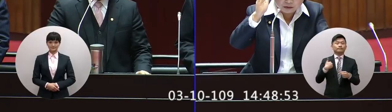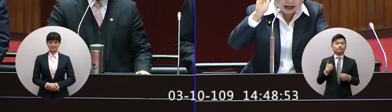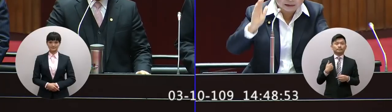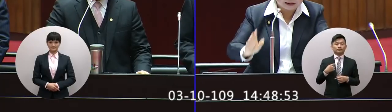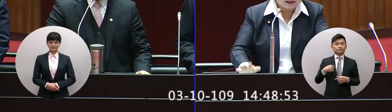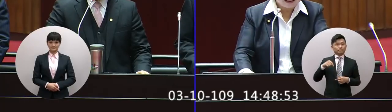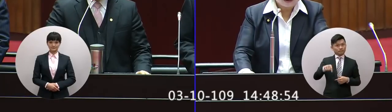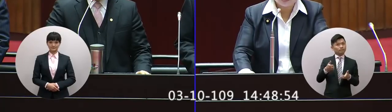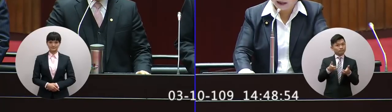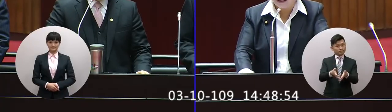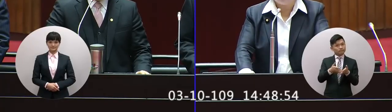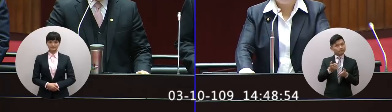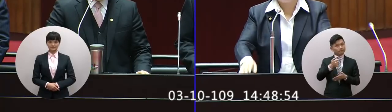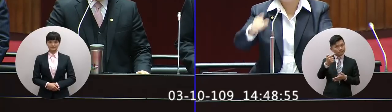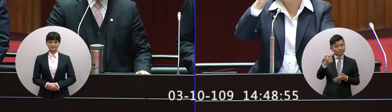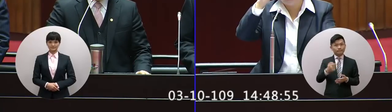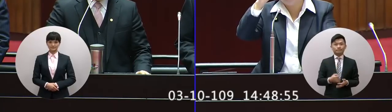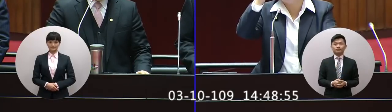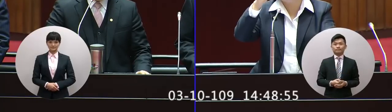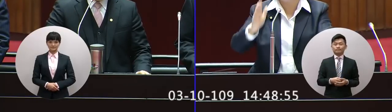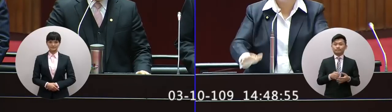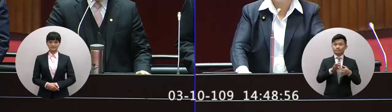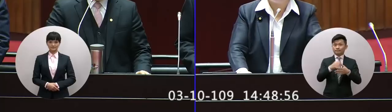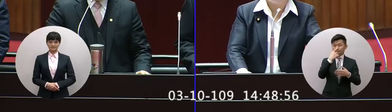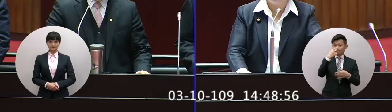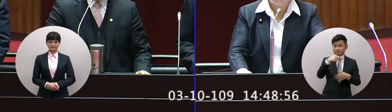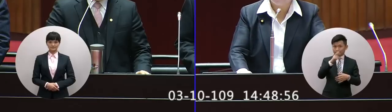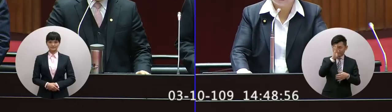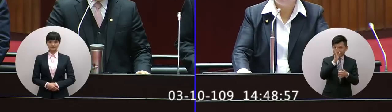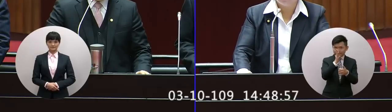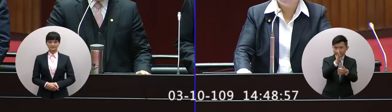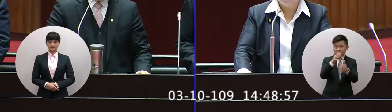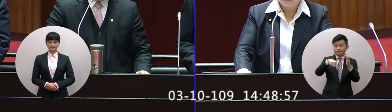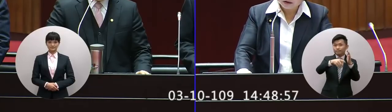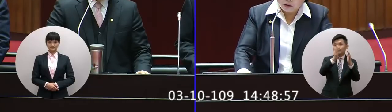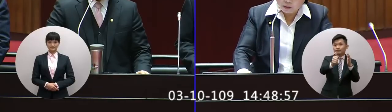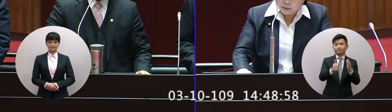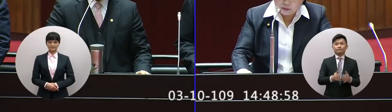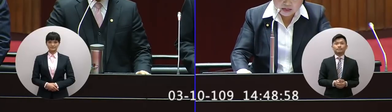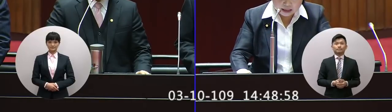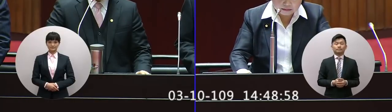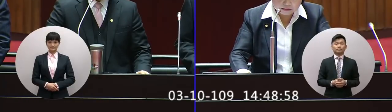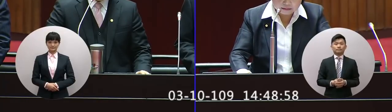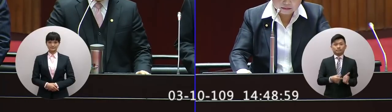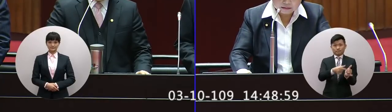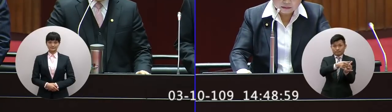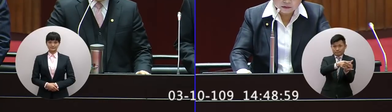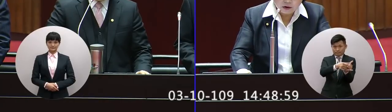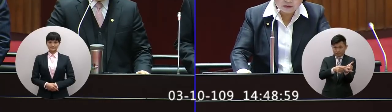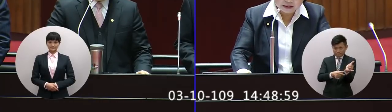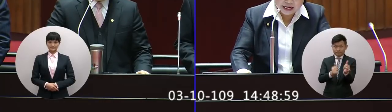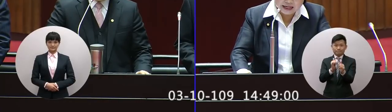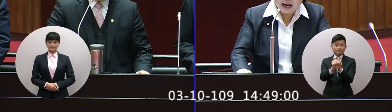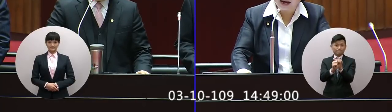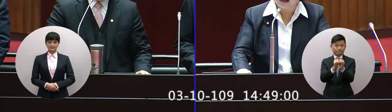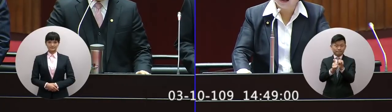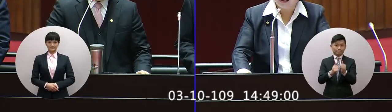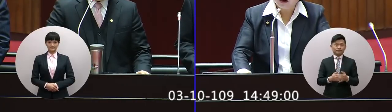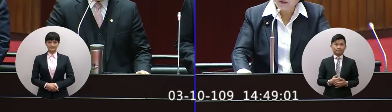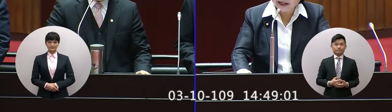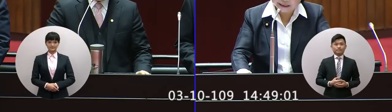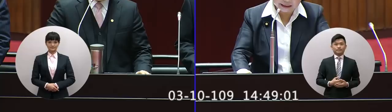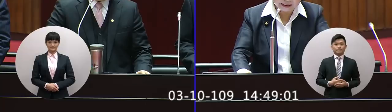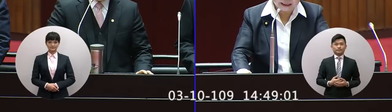非常重要的。所以我要再一次的请教院长，中部人用健